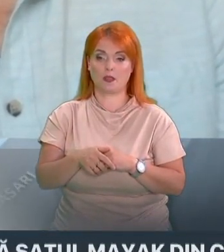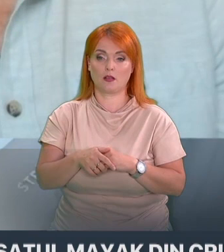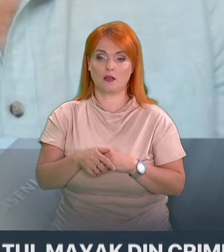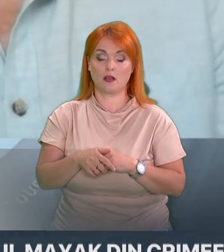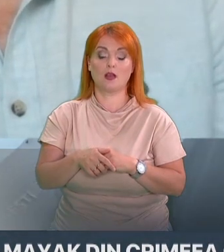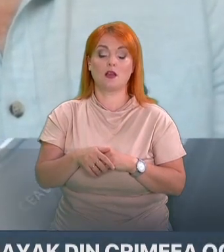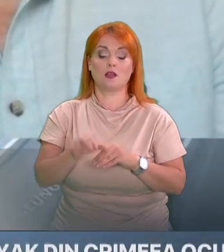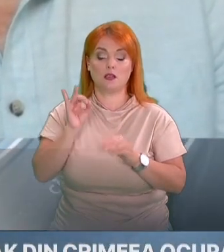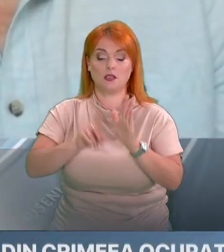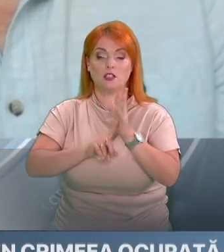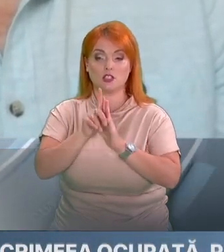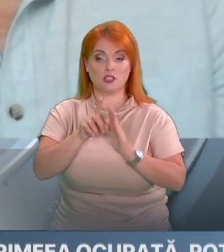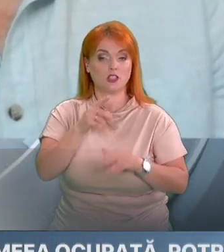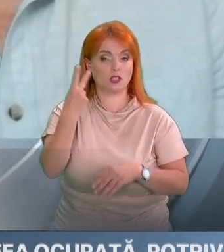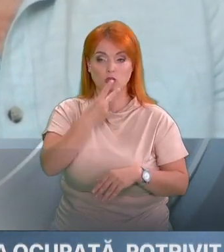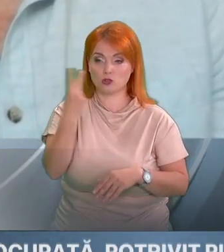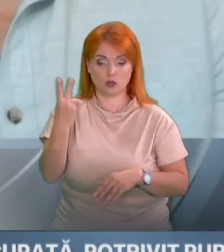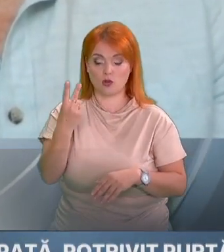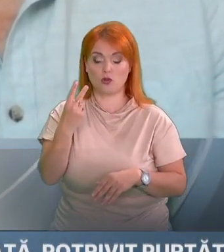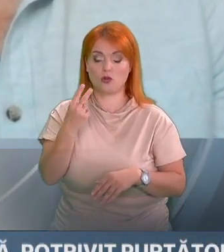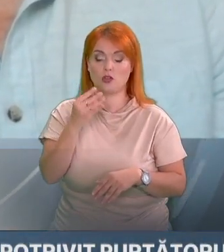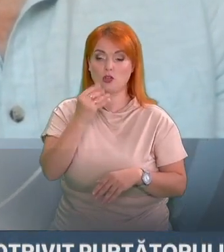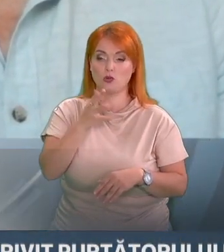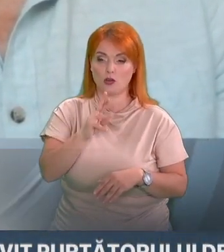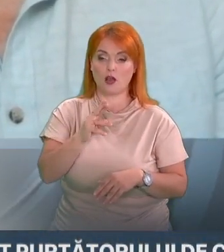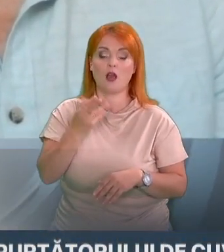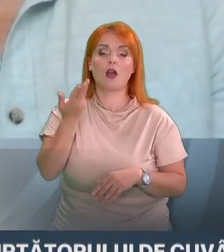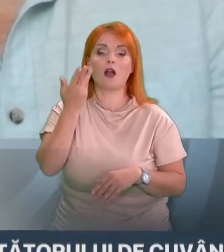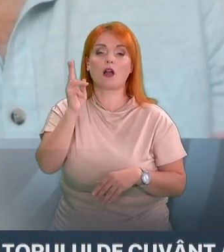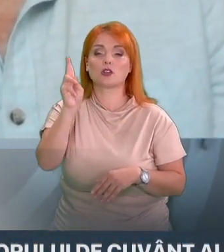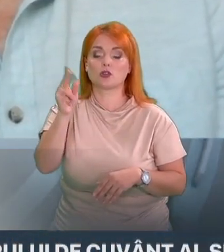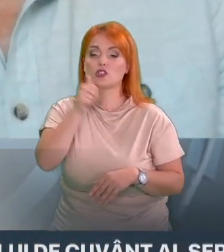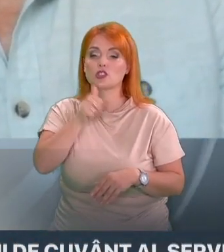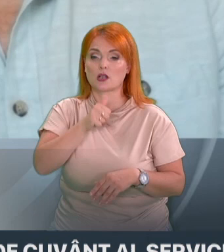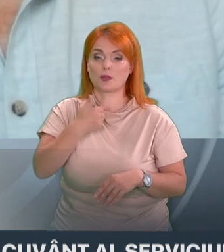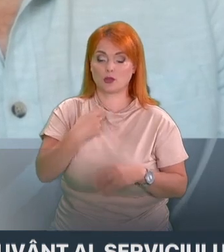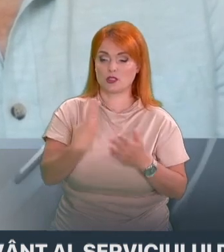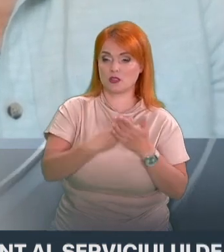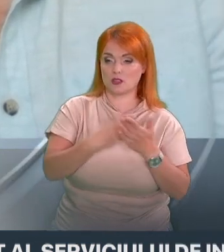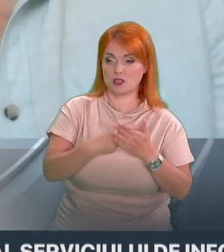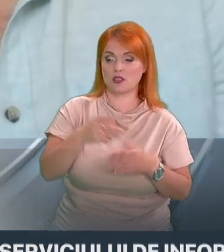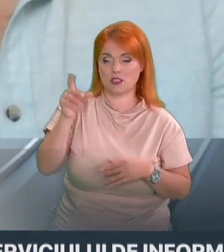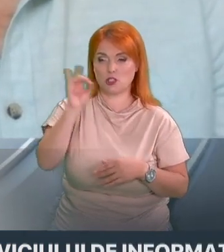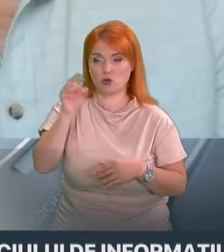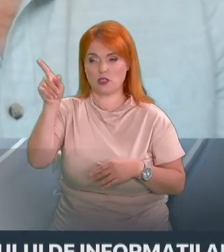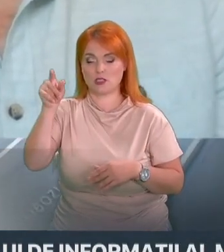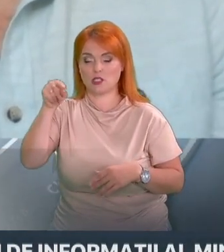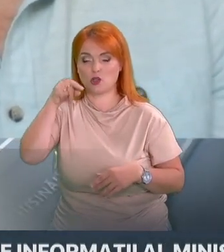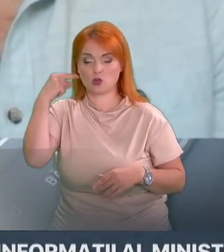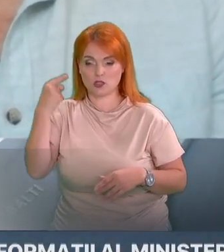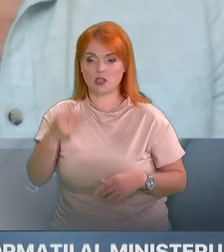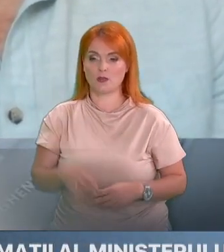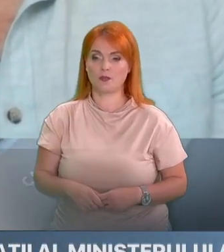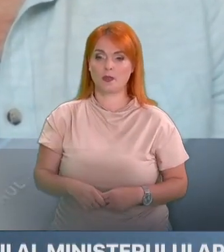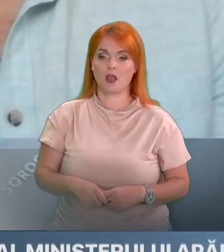război mondial și nu la 22 iunie 41, cum încearcă să ne demonstreze unii istorici din Federația Rusă, fosta istoriografie sovietică.